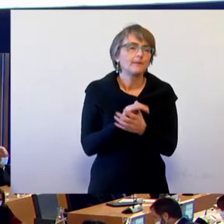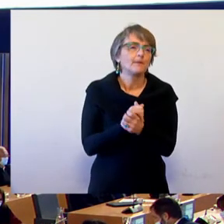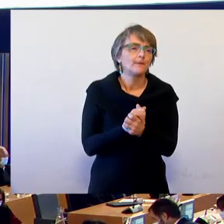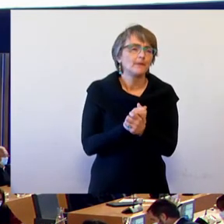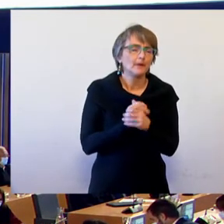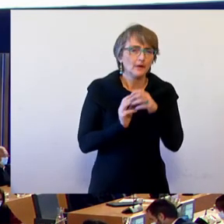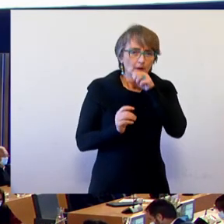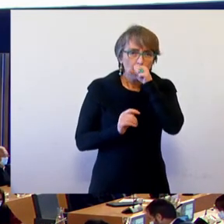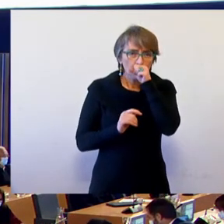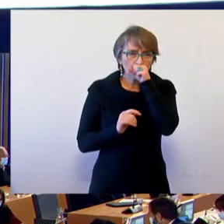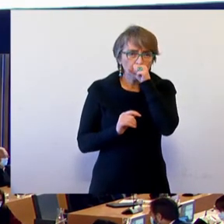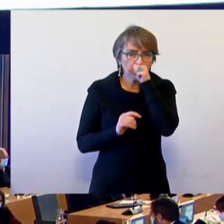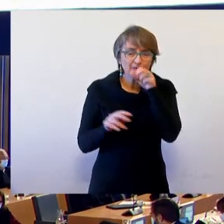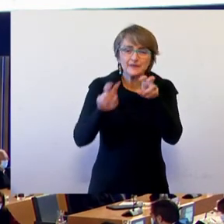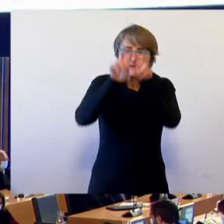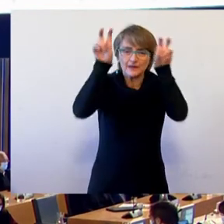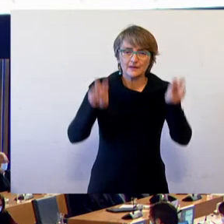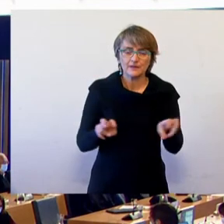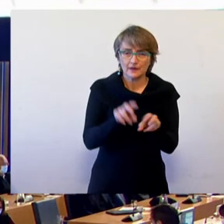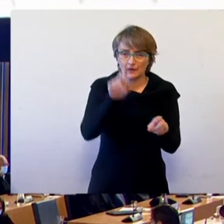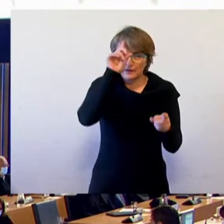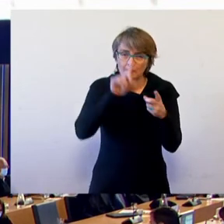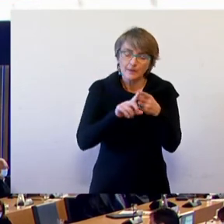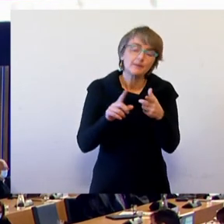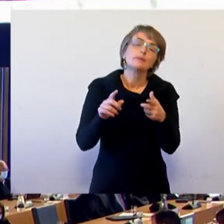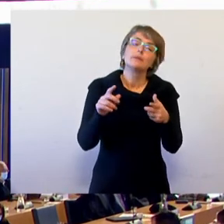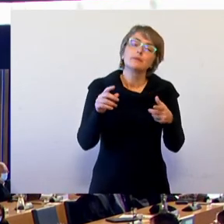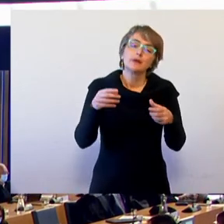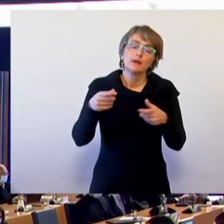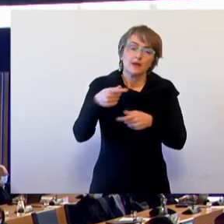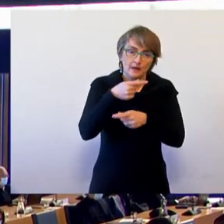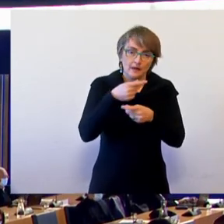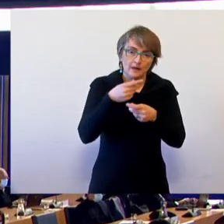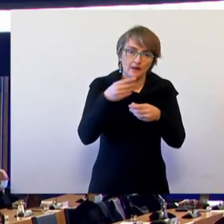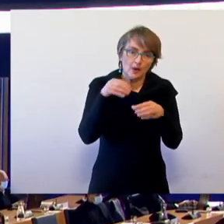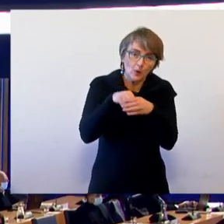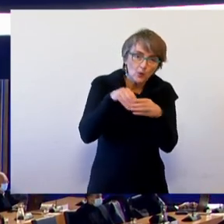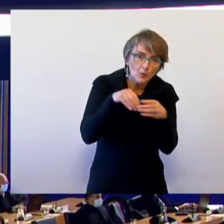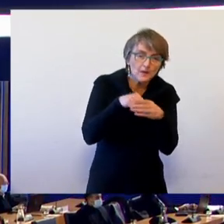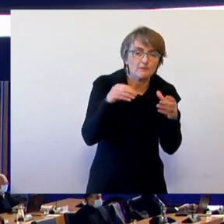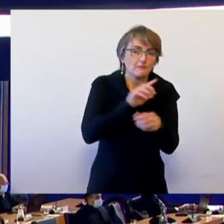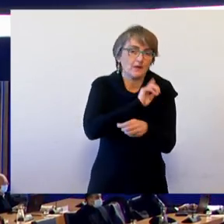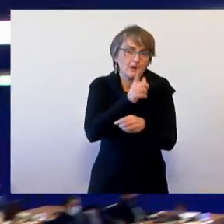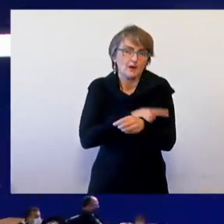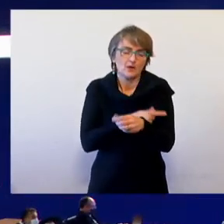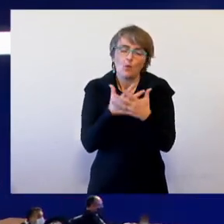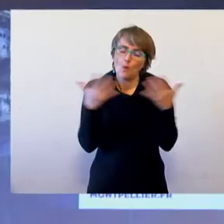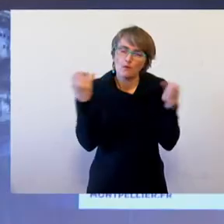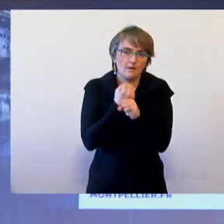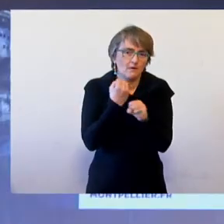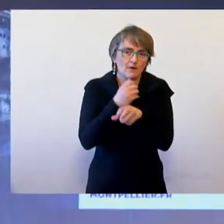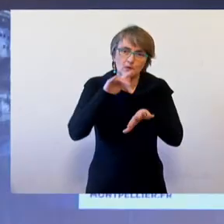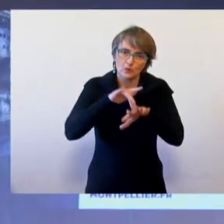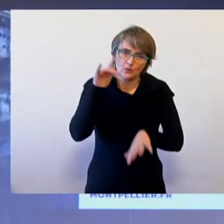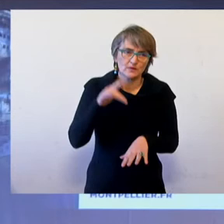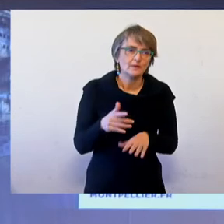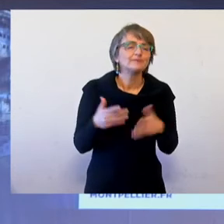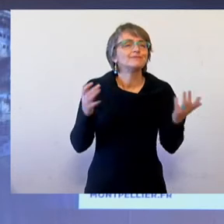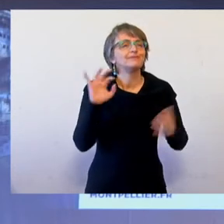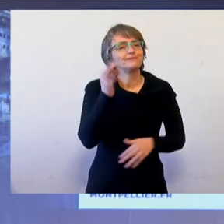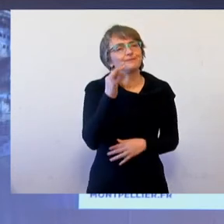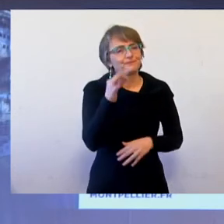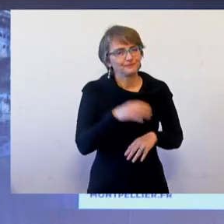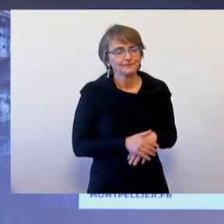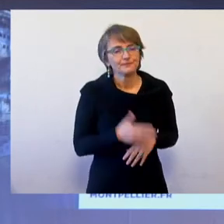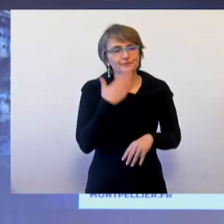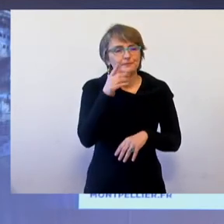certificat d'économie d'énergie. Énorme chantier et énorme travail accompli. Oui, tout à fait. Merci, Monsieur